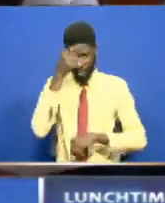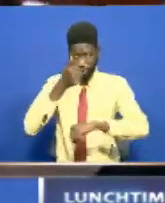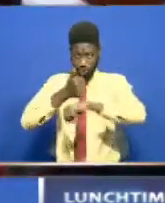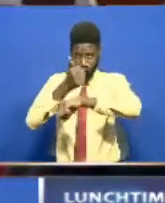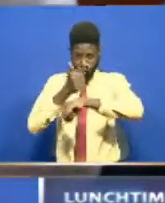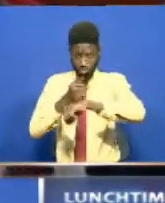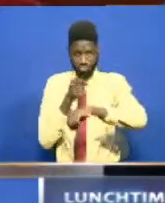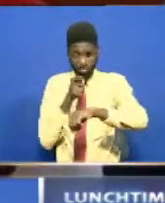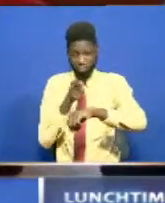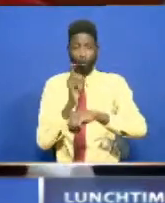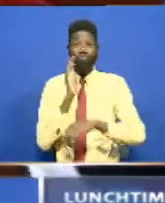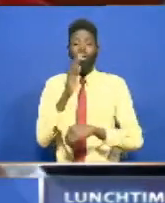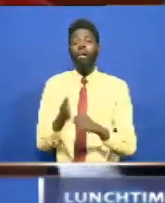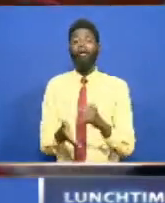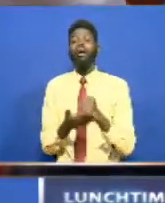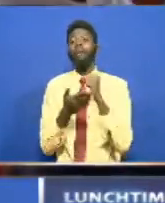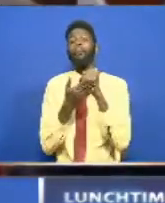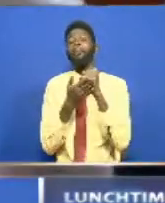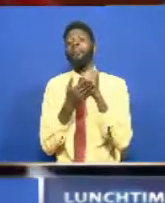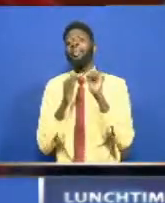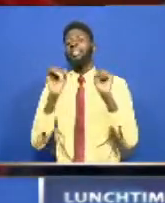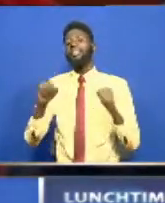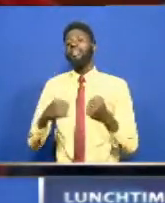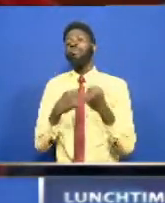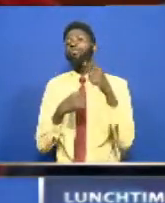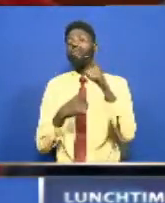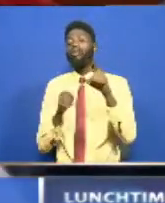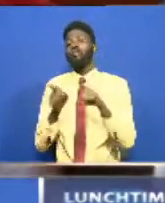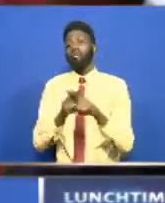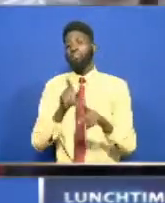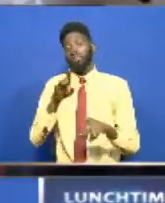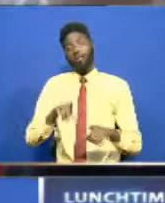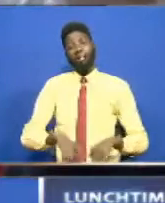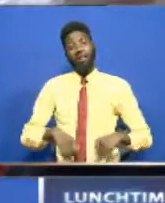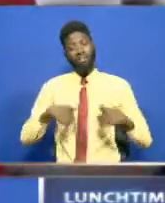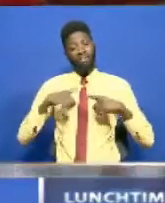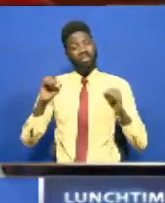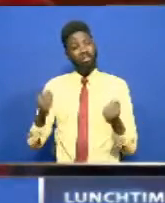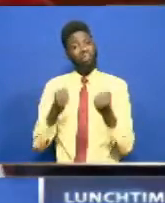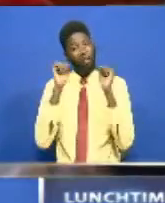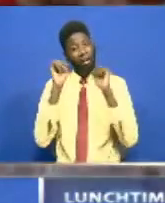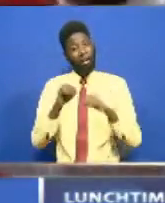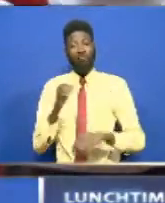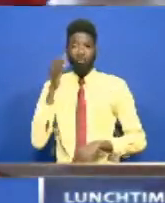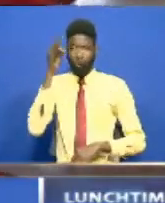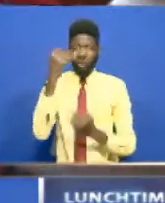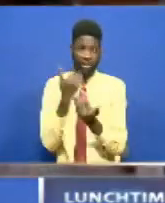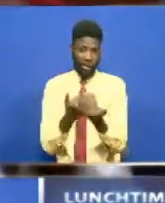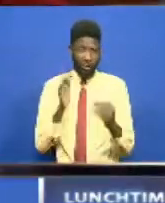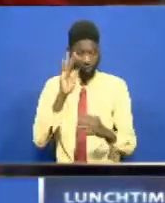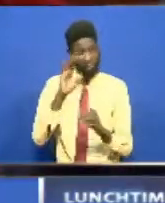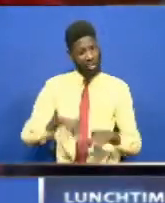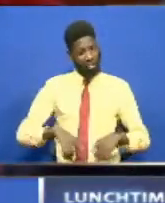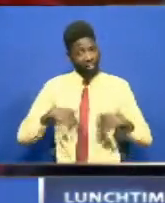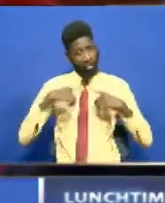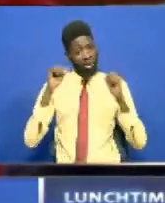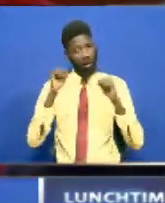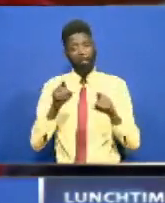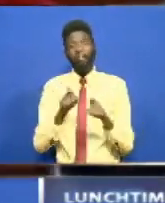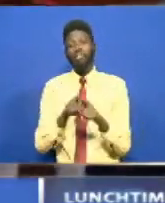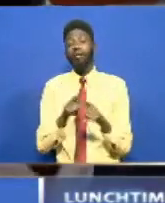ndiyo itakuokoa, iokoe maisha yako, iokoe maisha ya watoto wako na bibi wako ambao wako